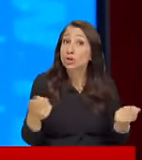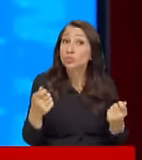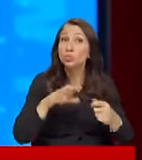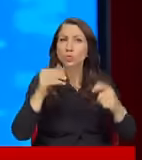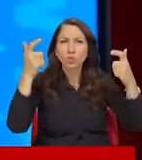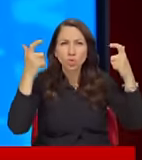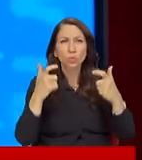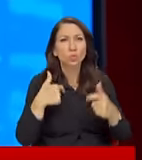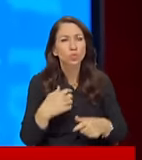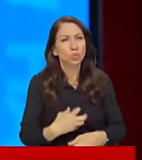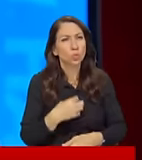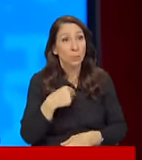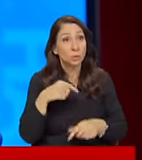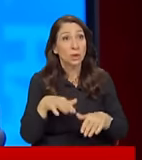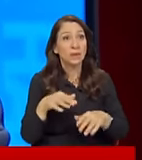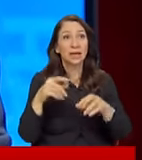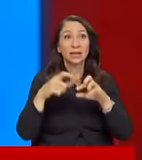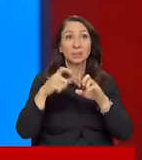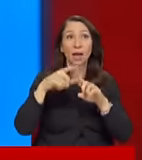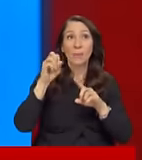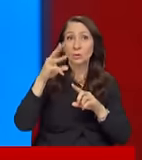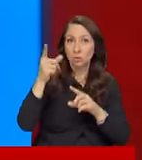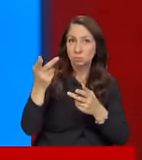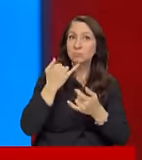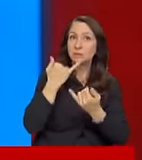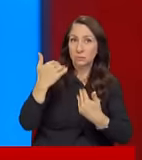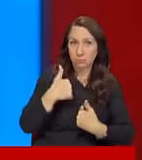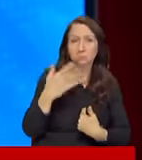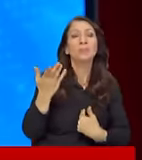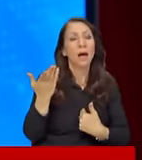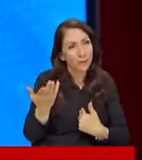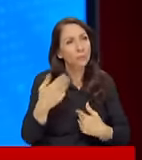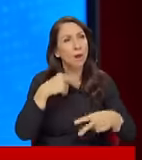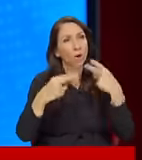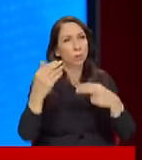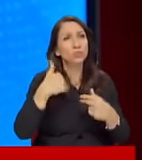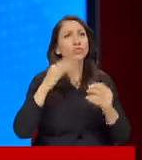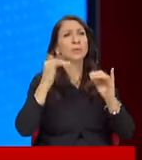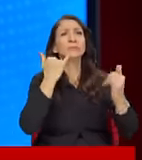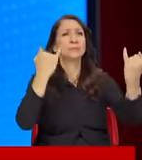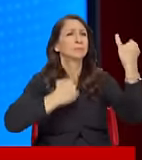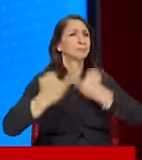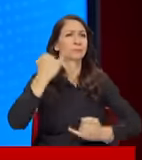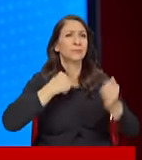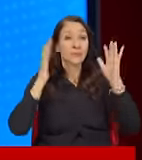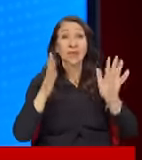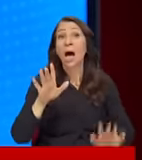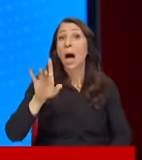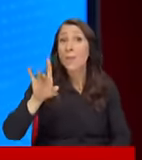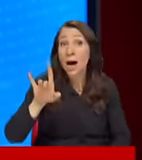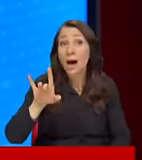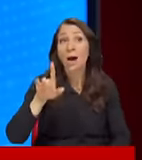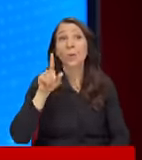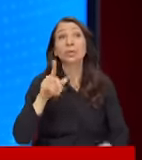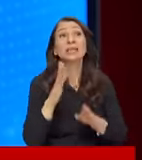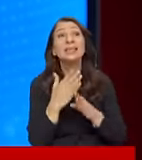sorumluluk duygularıyla ben bugün buradayım. Recep Tayyip Erdoğan'ı da ağırladınız. Recep Tayyip Erdoğan'ı da ağırladım. Bir sürü insanı da ağırladım yani. Ama yani